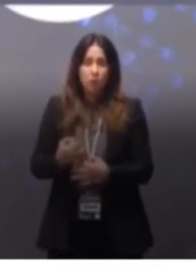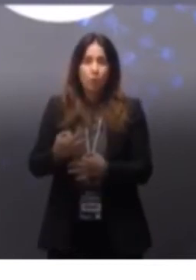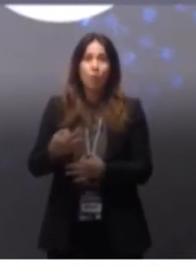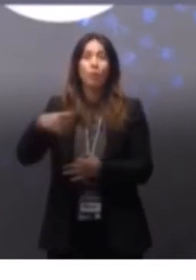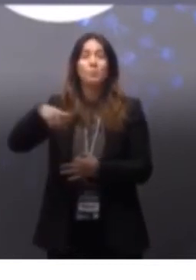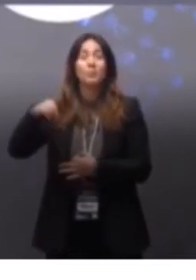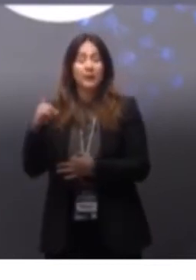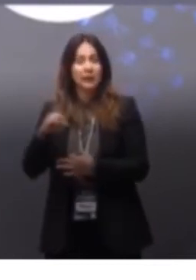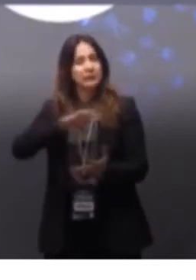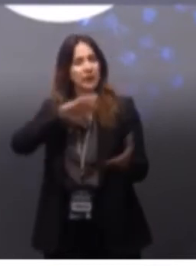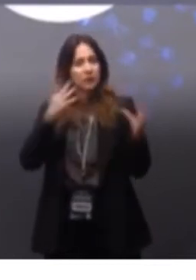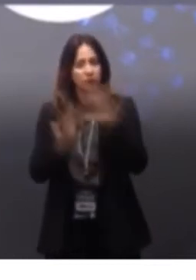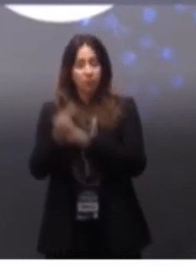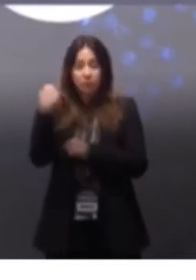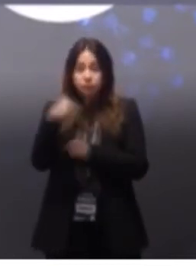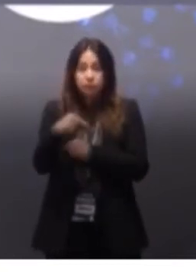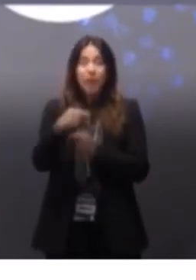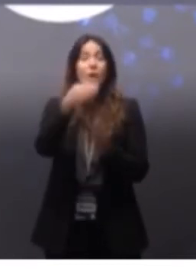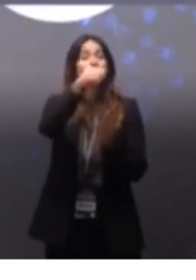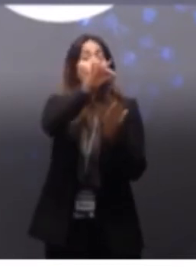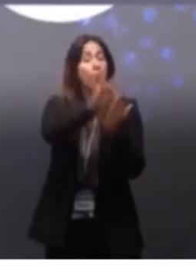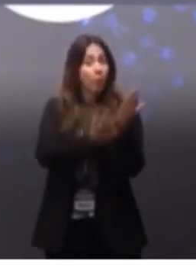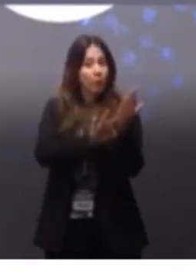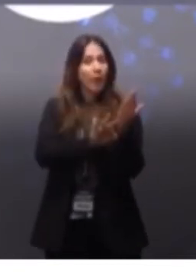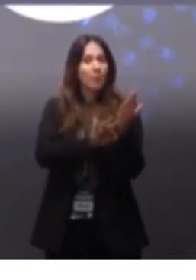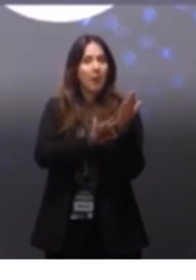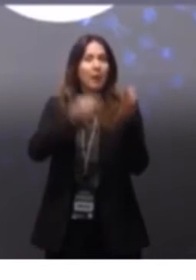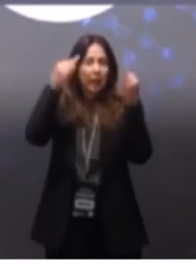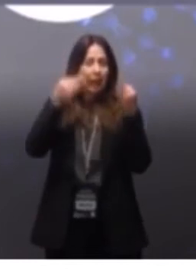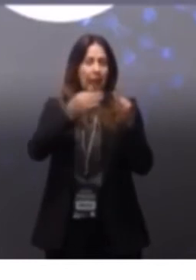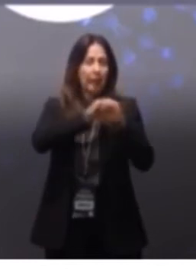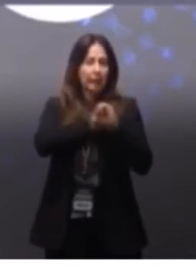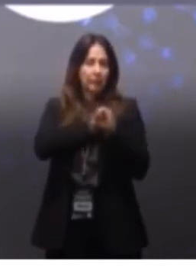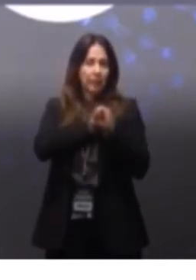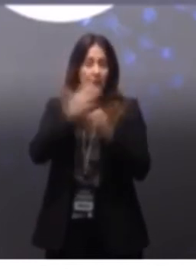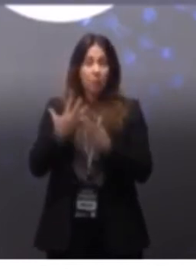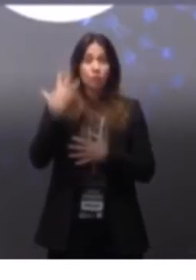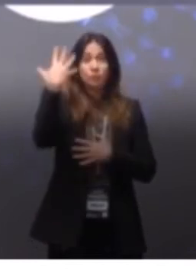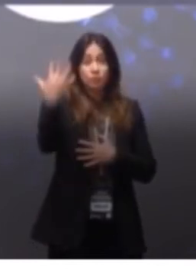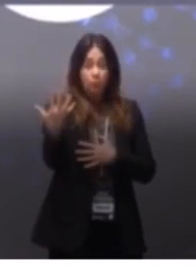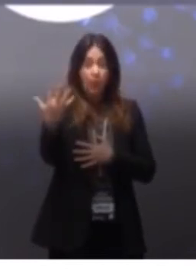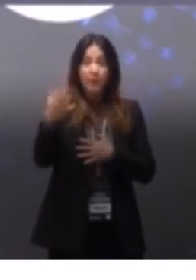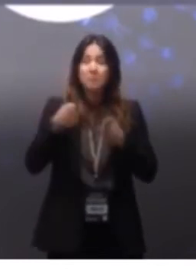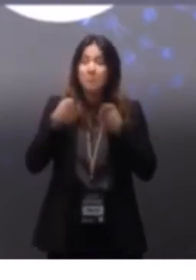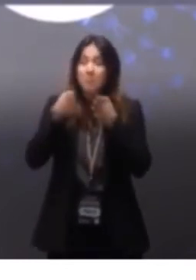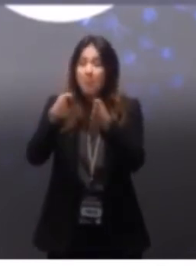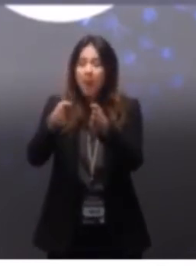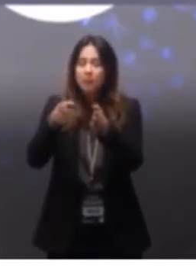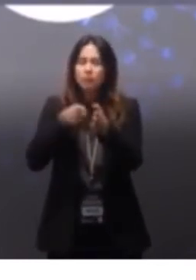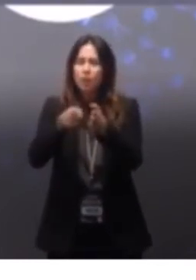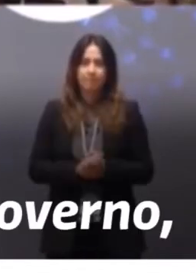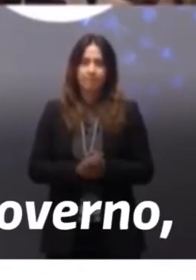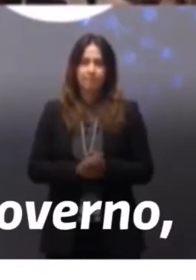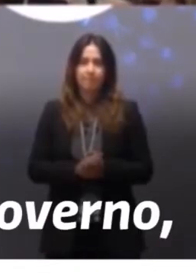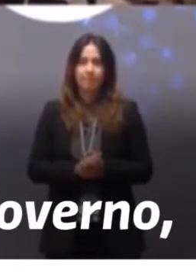in un programma credibile per i prossimi cinque anni di dire qual è il pezzo di strada che vuoi fare nei prossimi